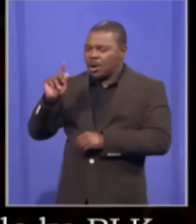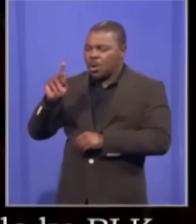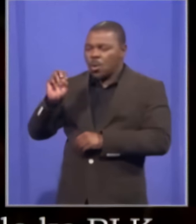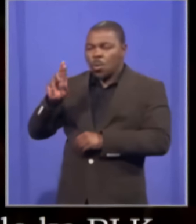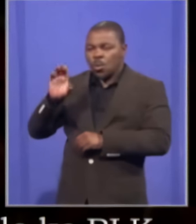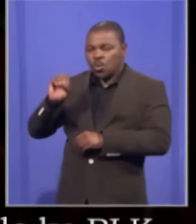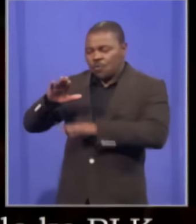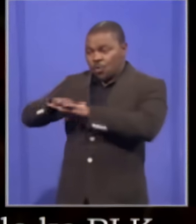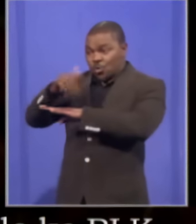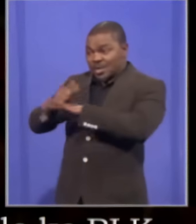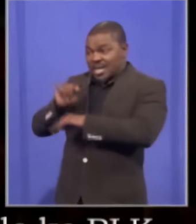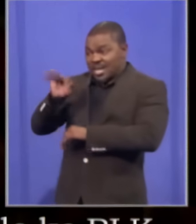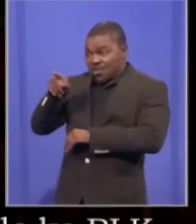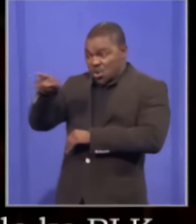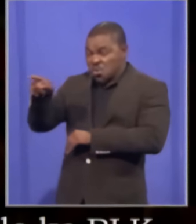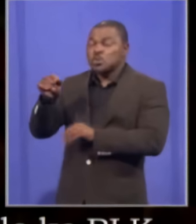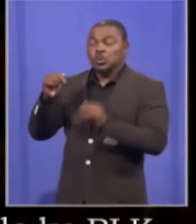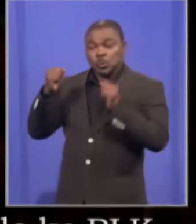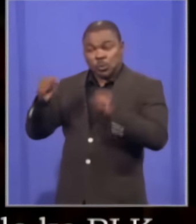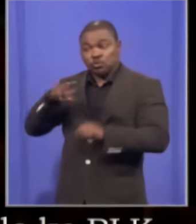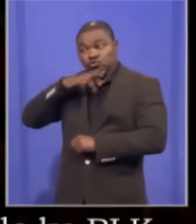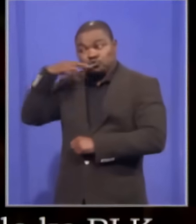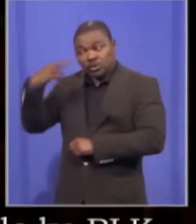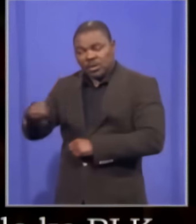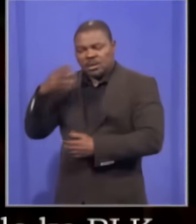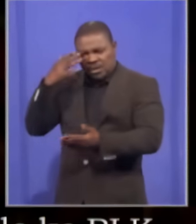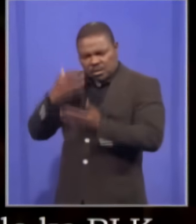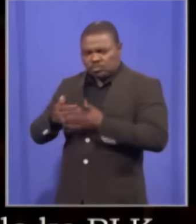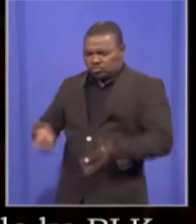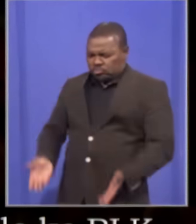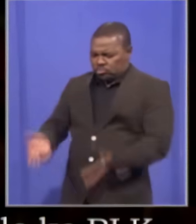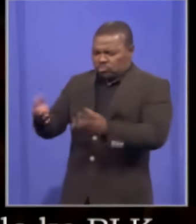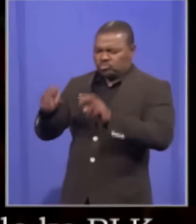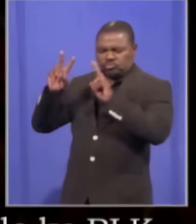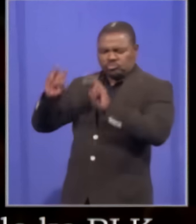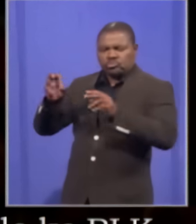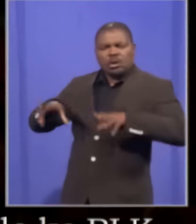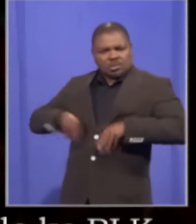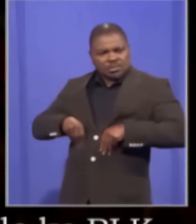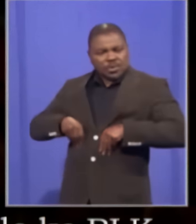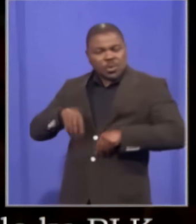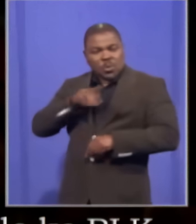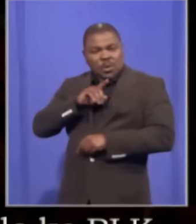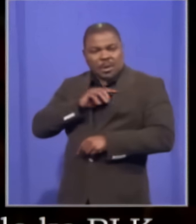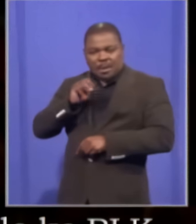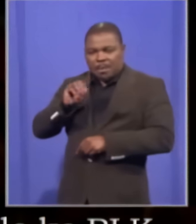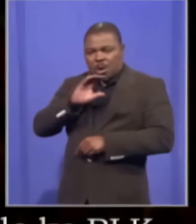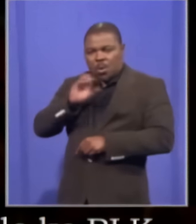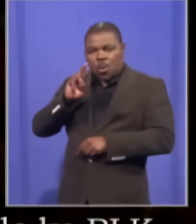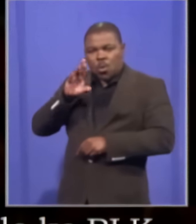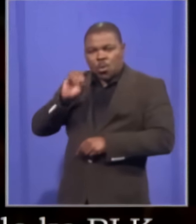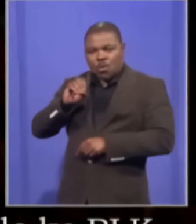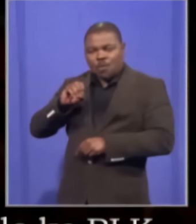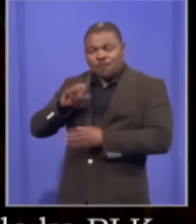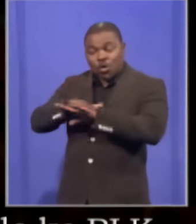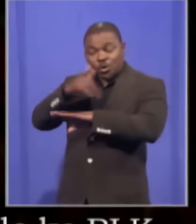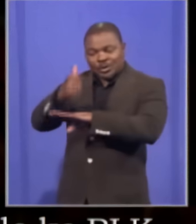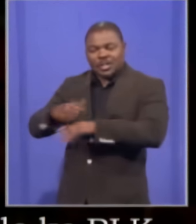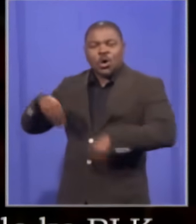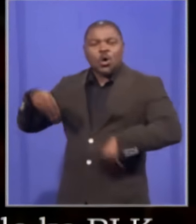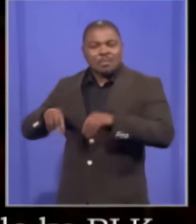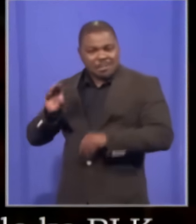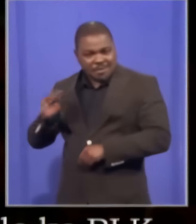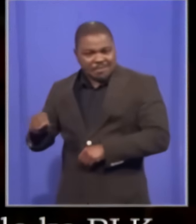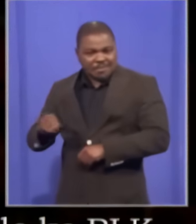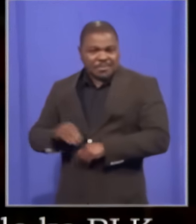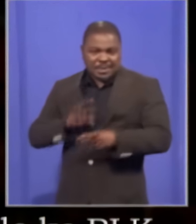le monna eme ka maoto a morago na a tshwantše a re a ba nyakišiše ka nnete gore Makoro Foundation e di ya bonwenwe ene ba ska bolela